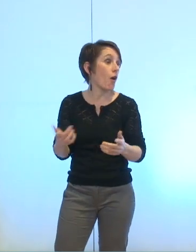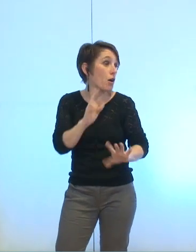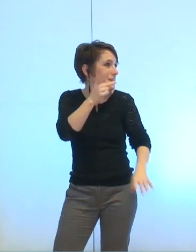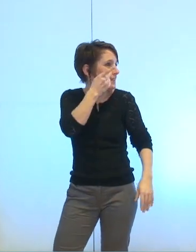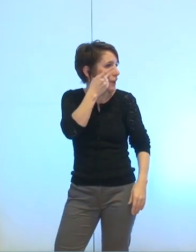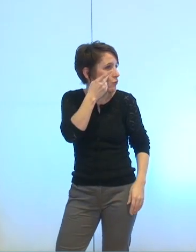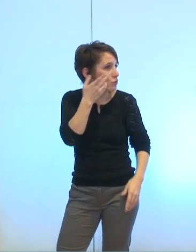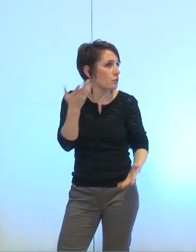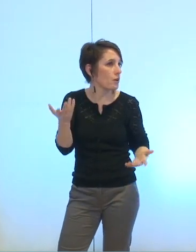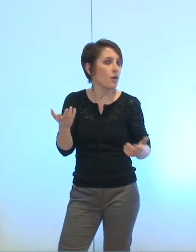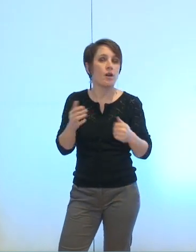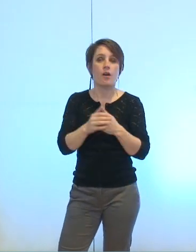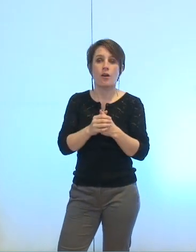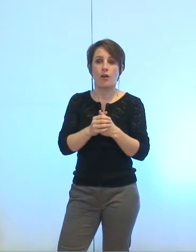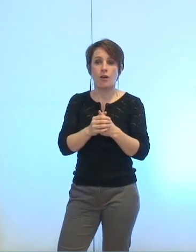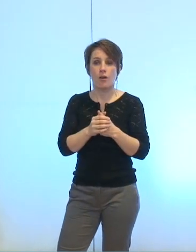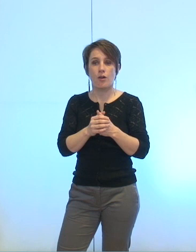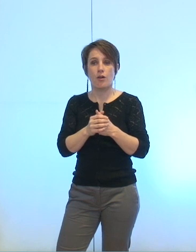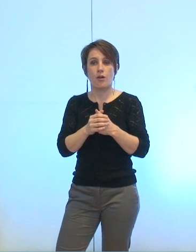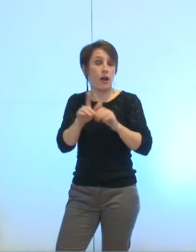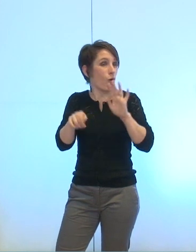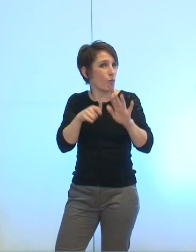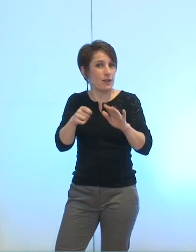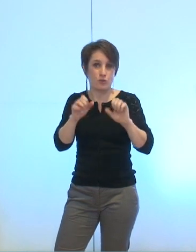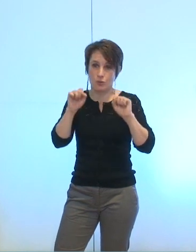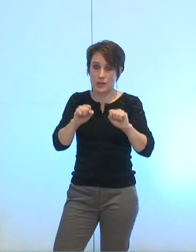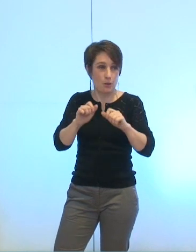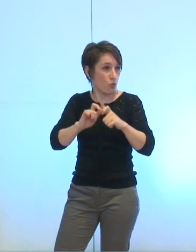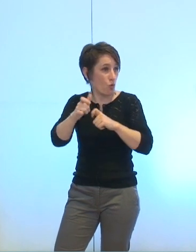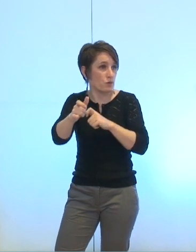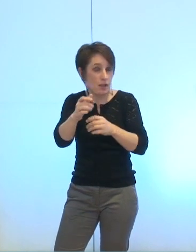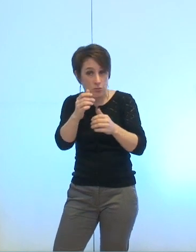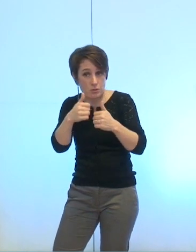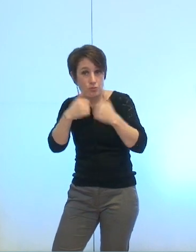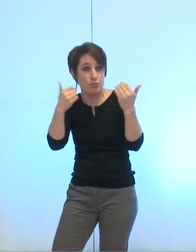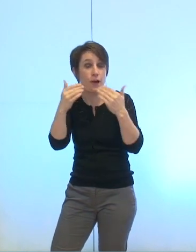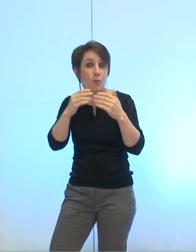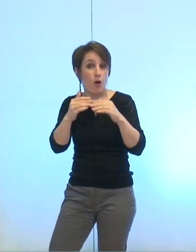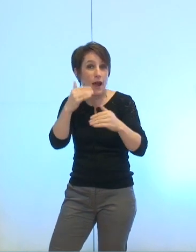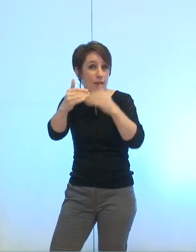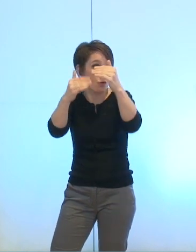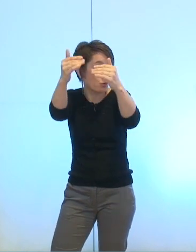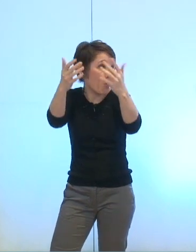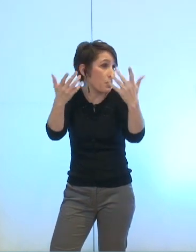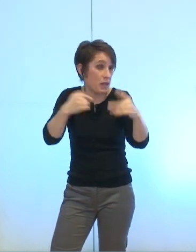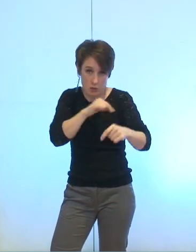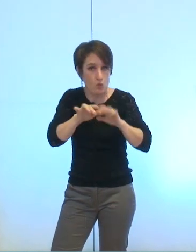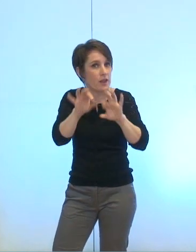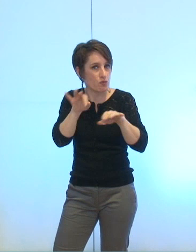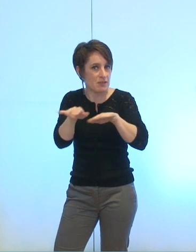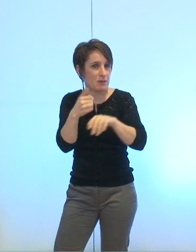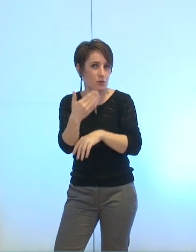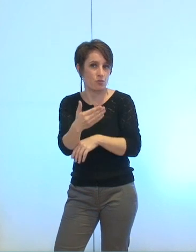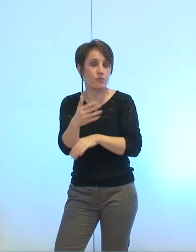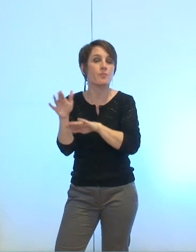certain beaucoup plus important que les impacts d'une cap d'avancement c'est un choix que nous assumons la